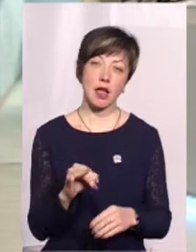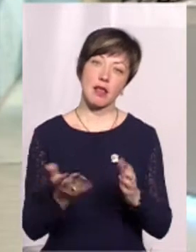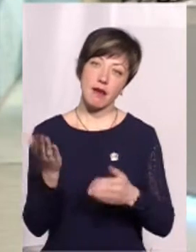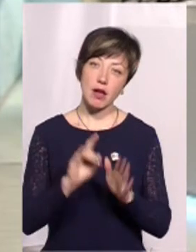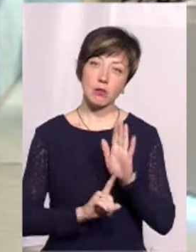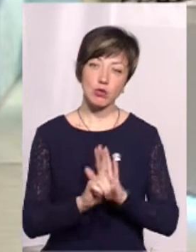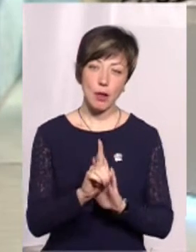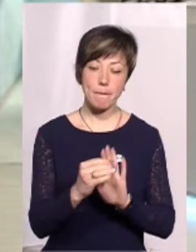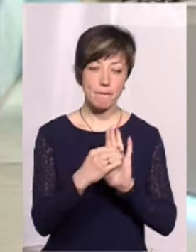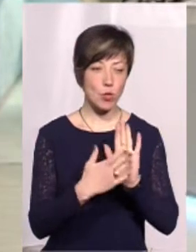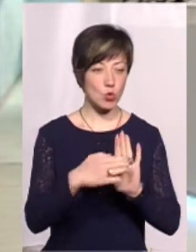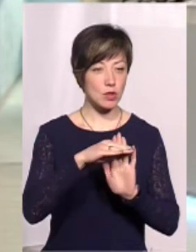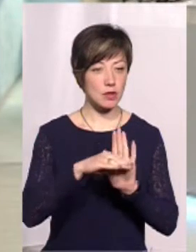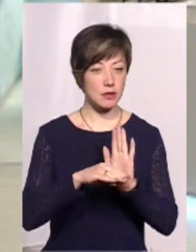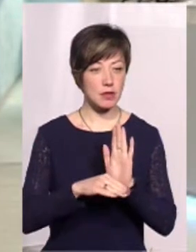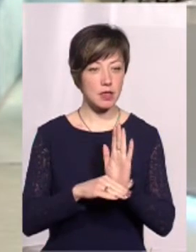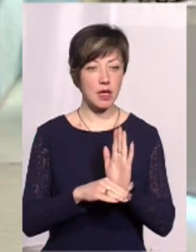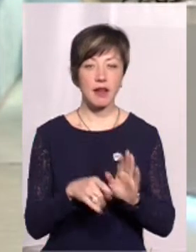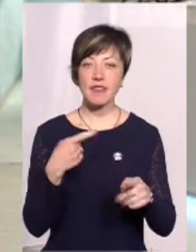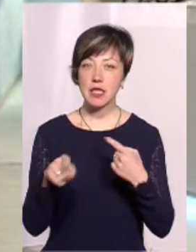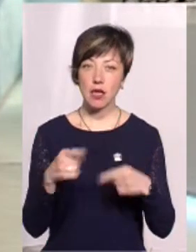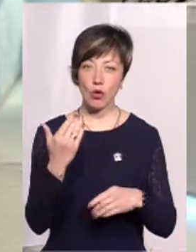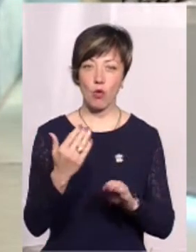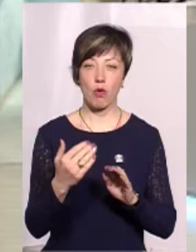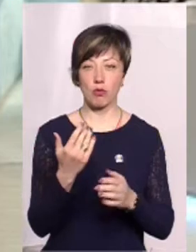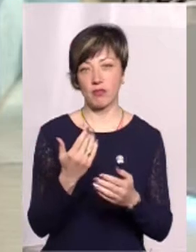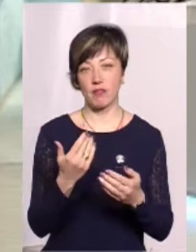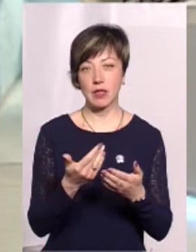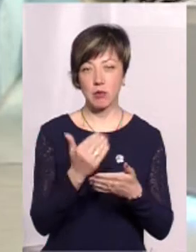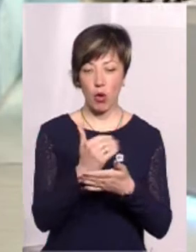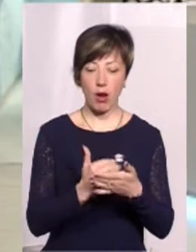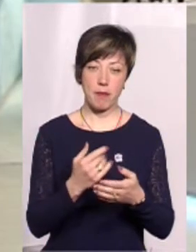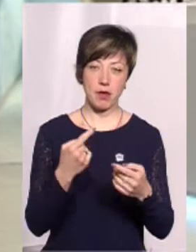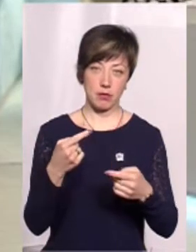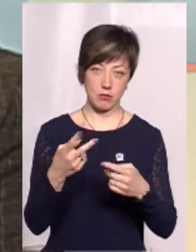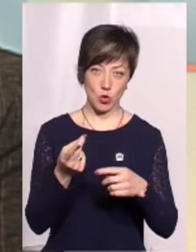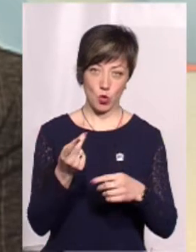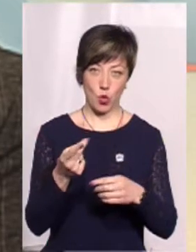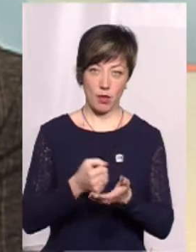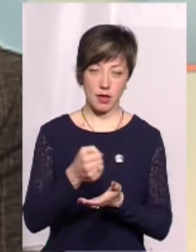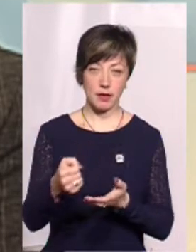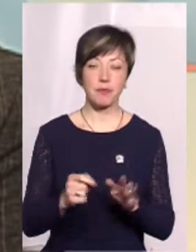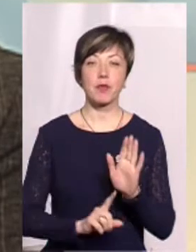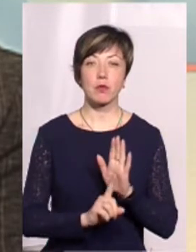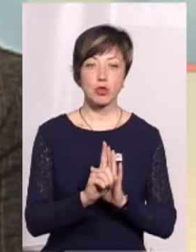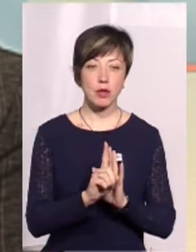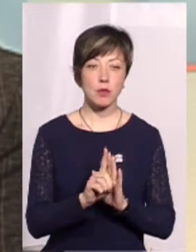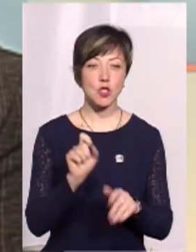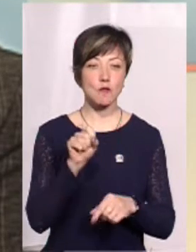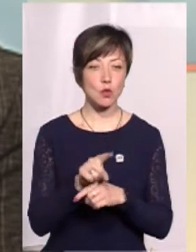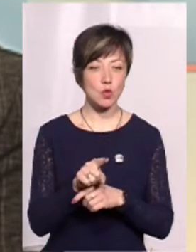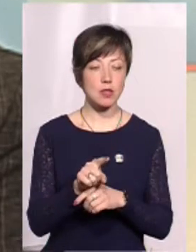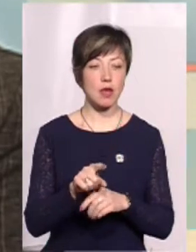Давайте почнемо із тих пунктів, які відрізняють його програму від програми опонента. Почнемо саме з